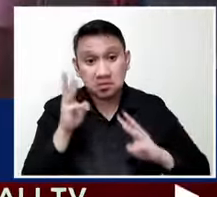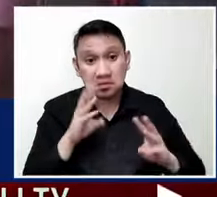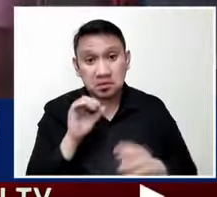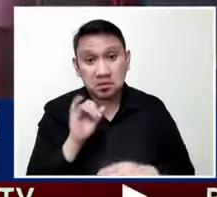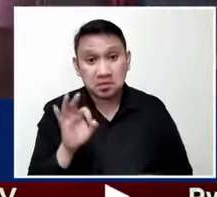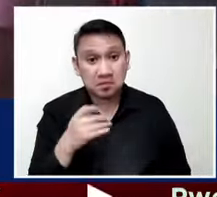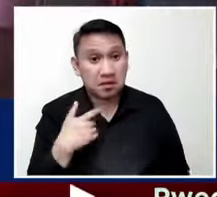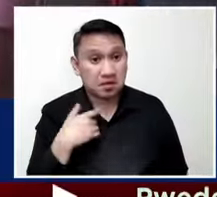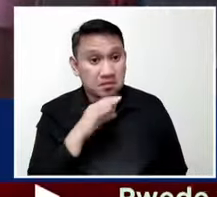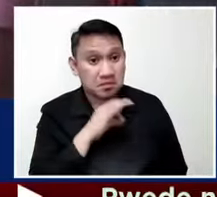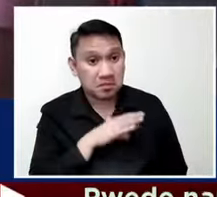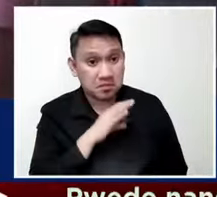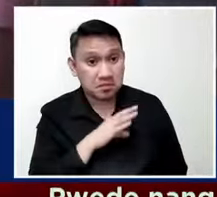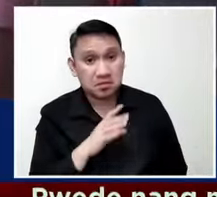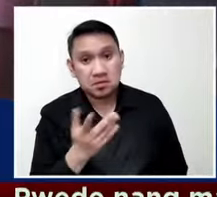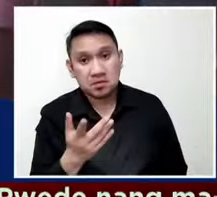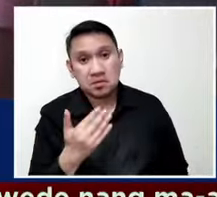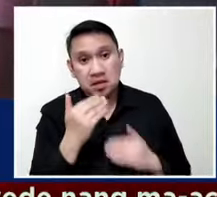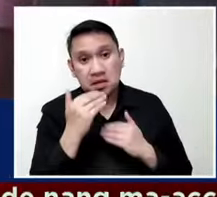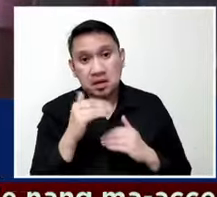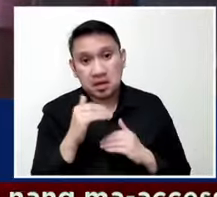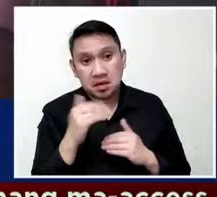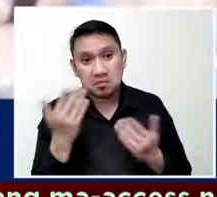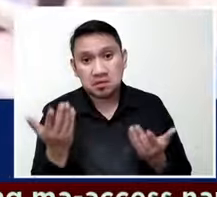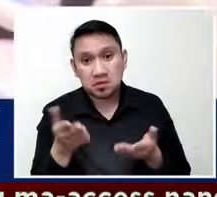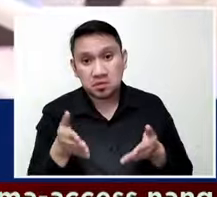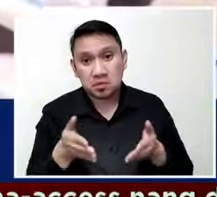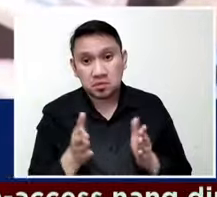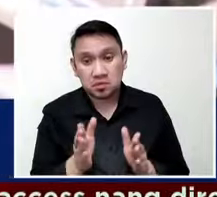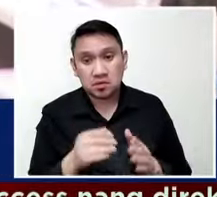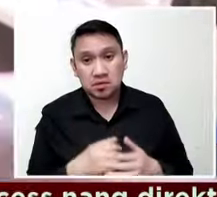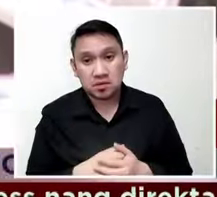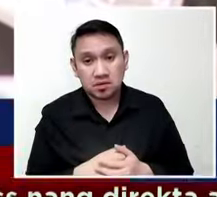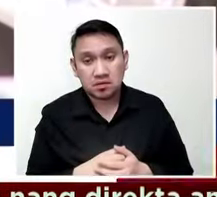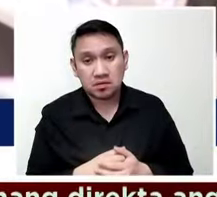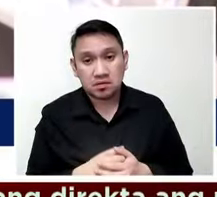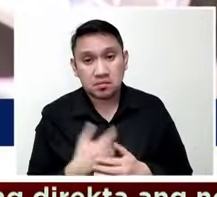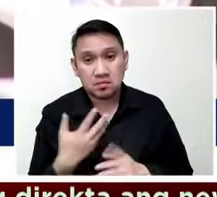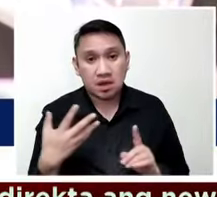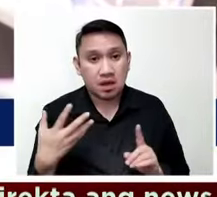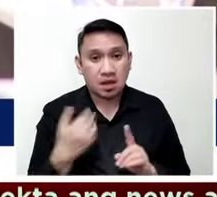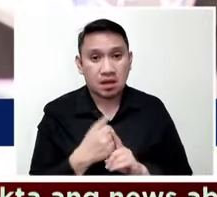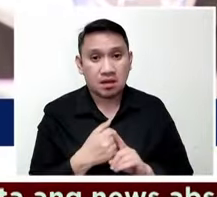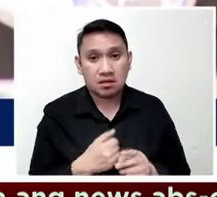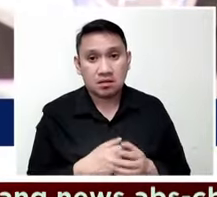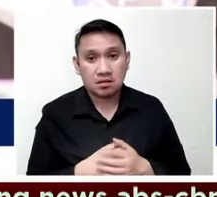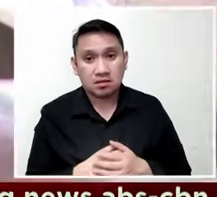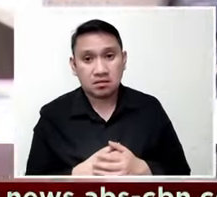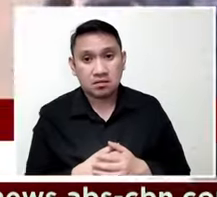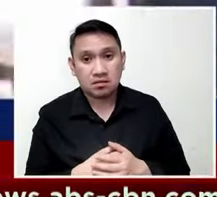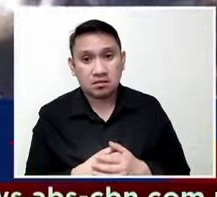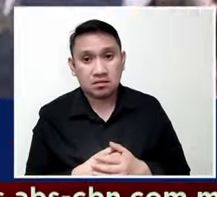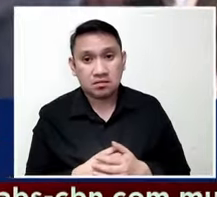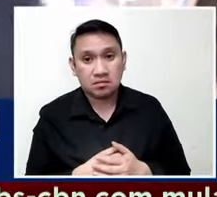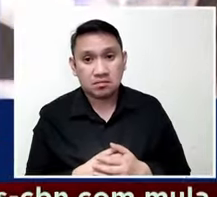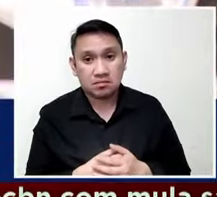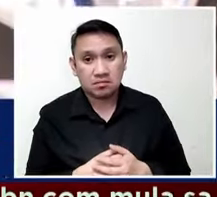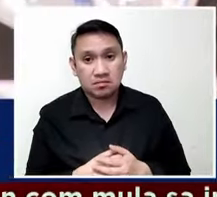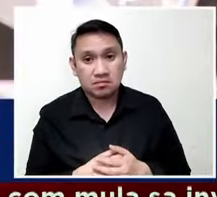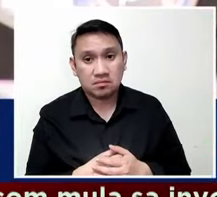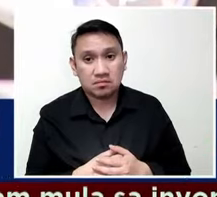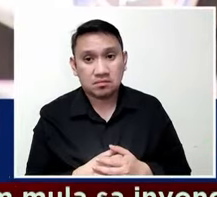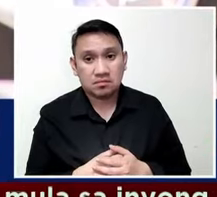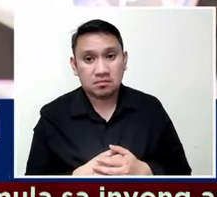ba siya, lalo't mas limitado ang magiging ruta. Malaki epekto po. Malaki talaga.